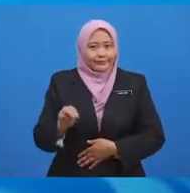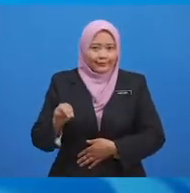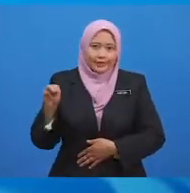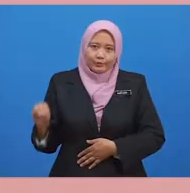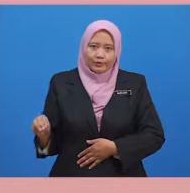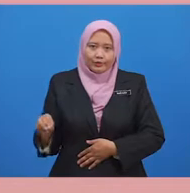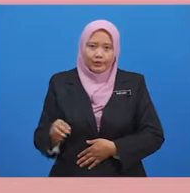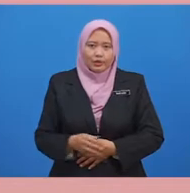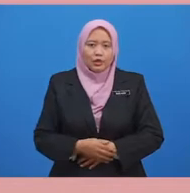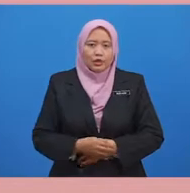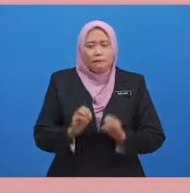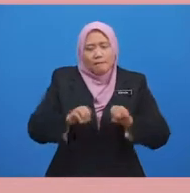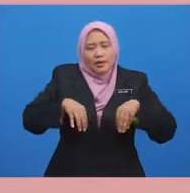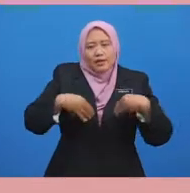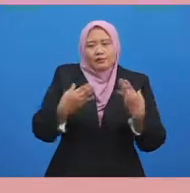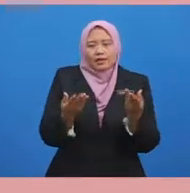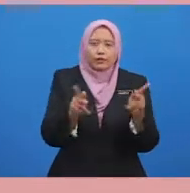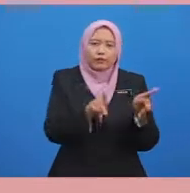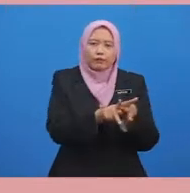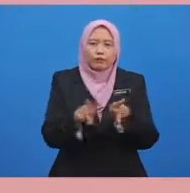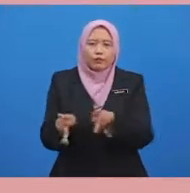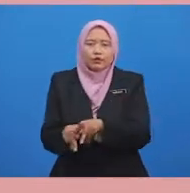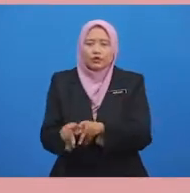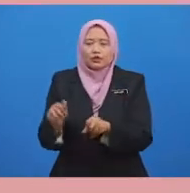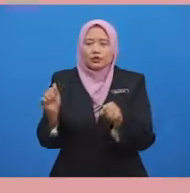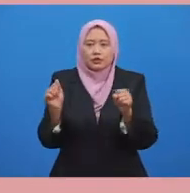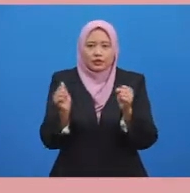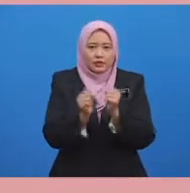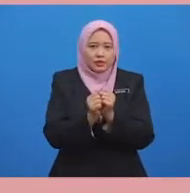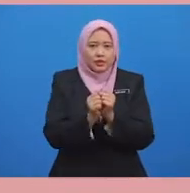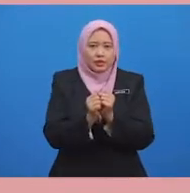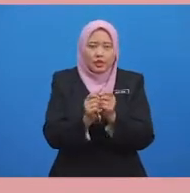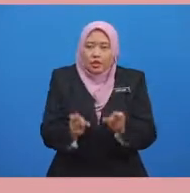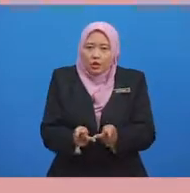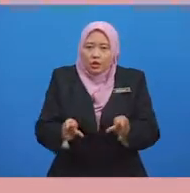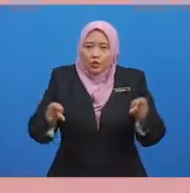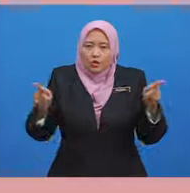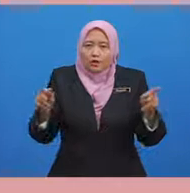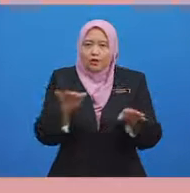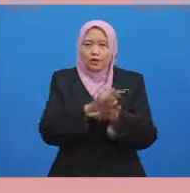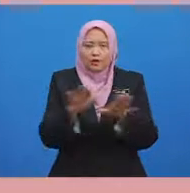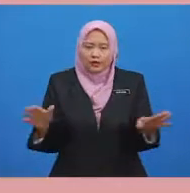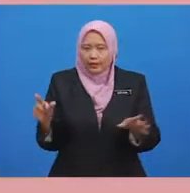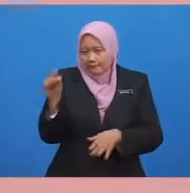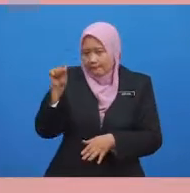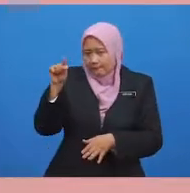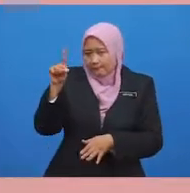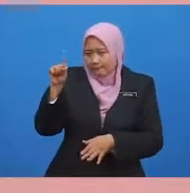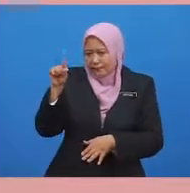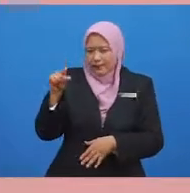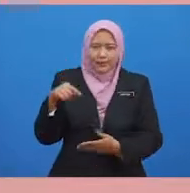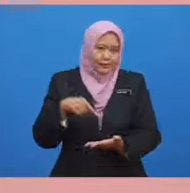Murid-murid, bagaimana pula dengan kuali yang tidak melekat ini?